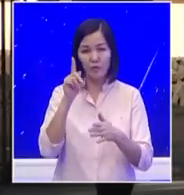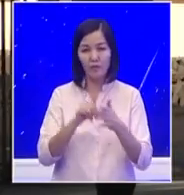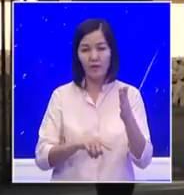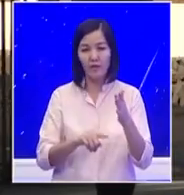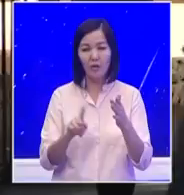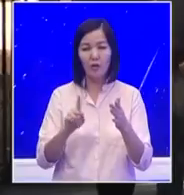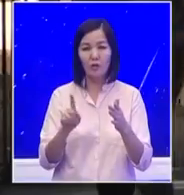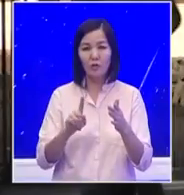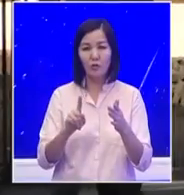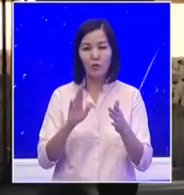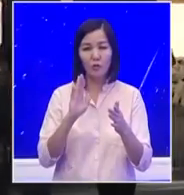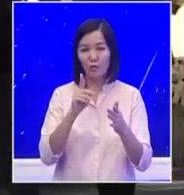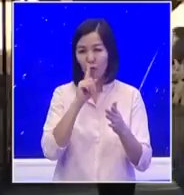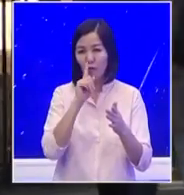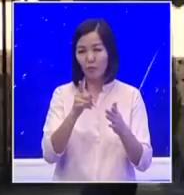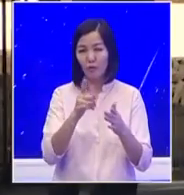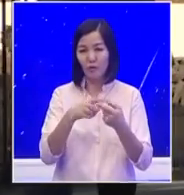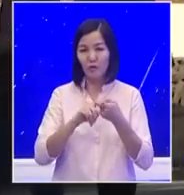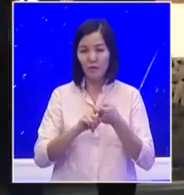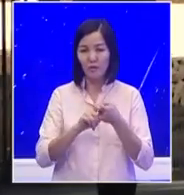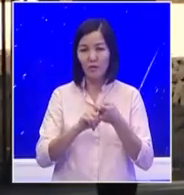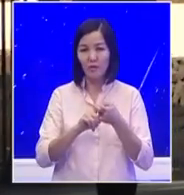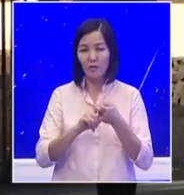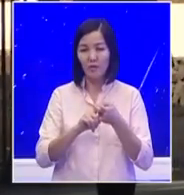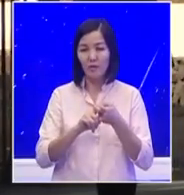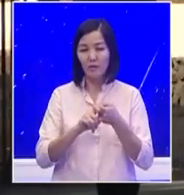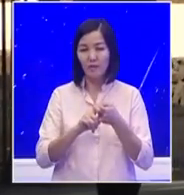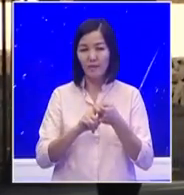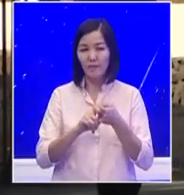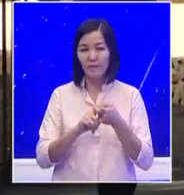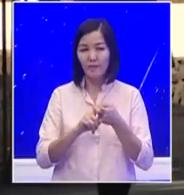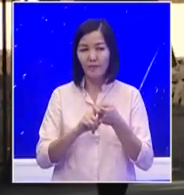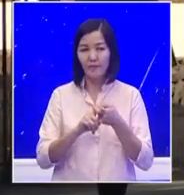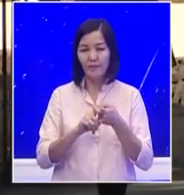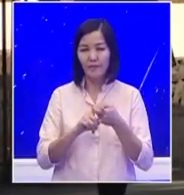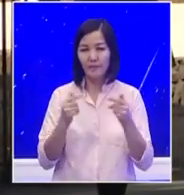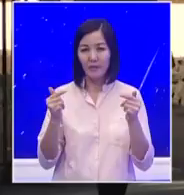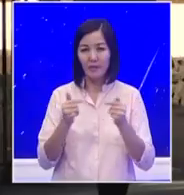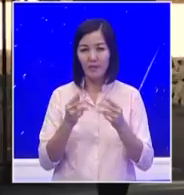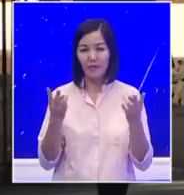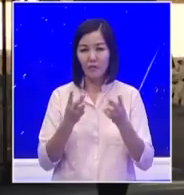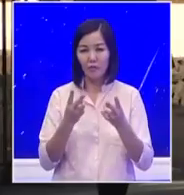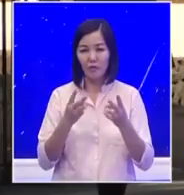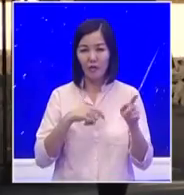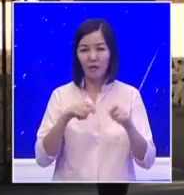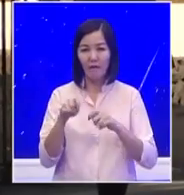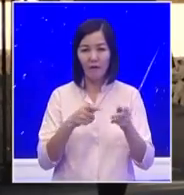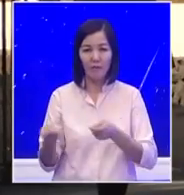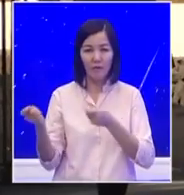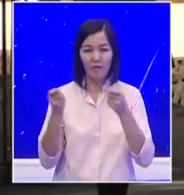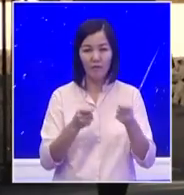более как-то себя чувствует, приходит, с уверенностью берут соответствующие нужные товары